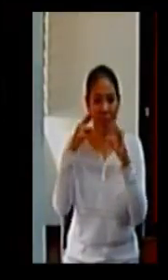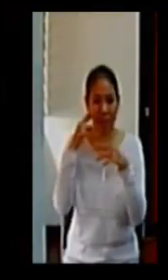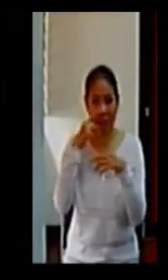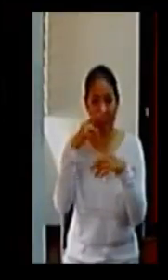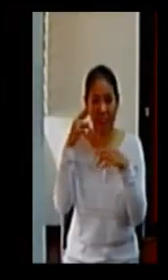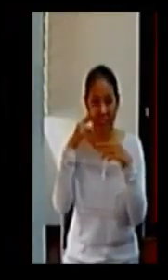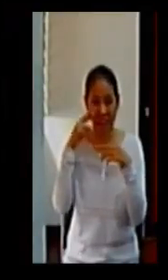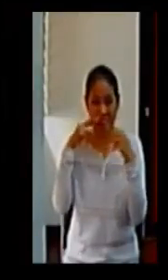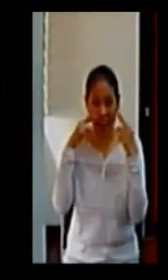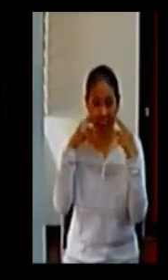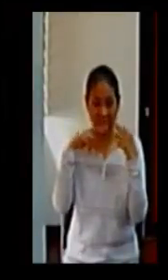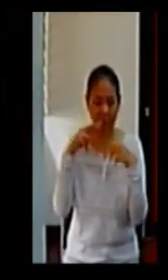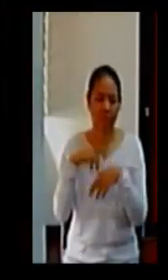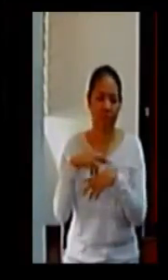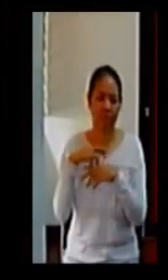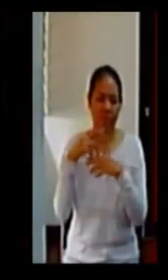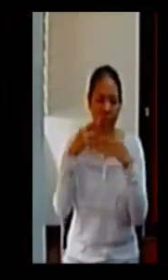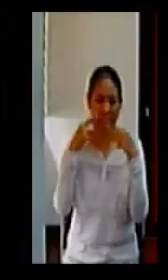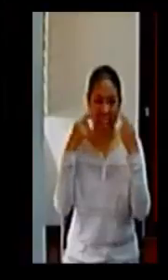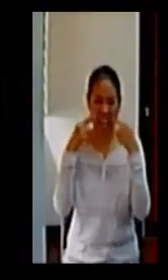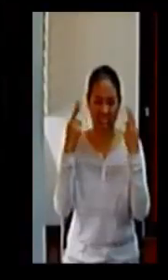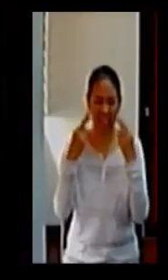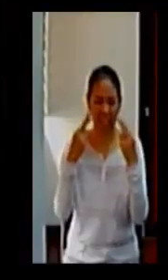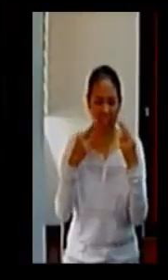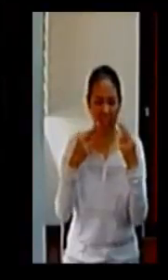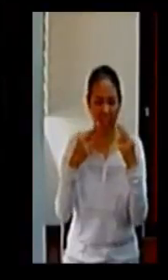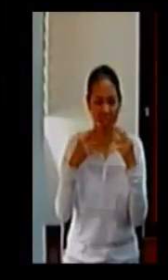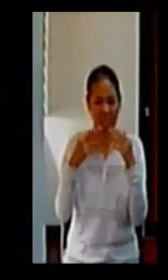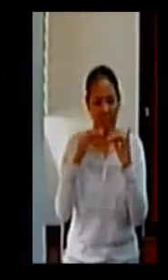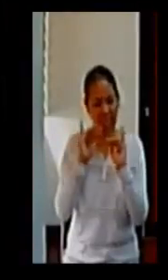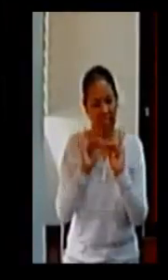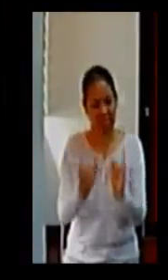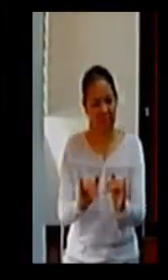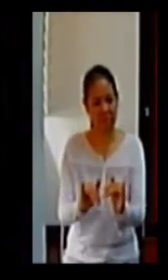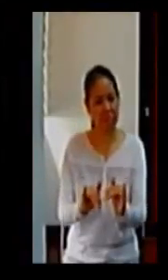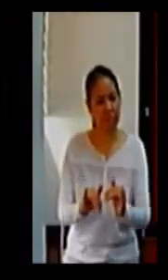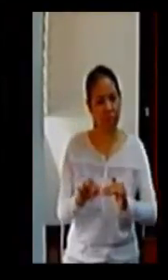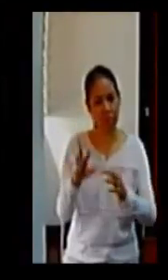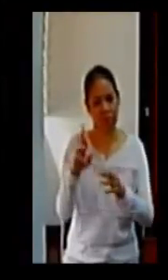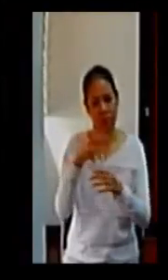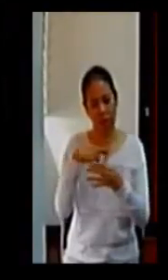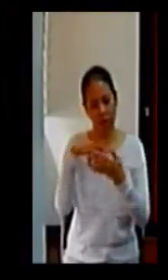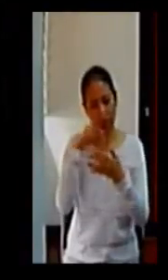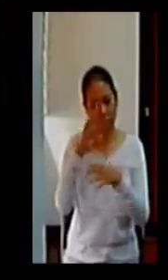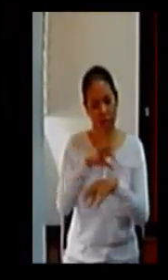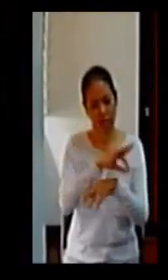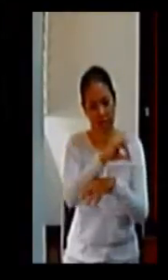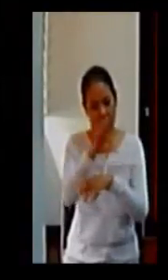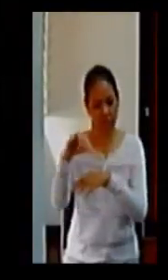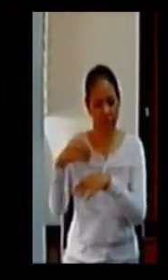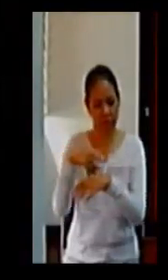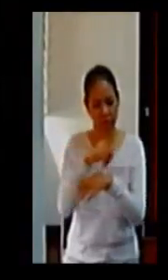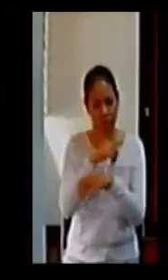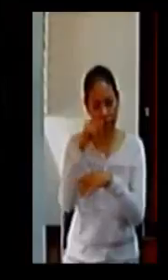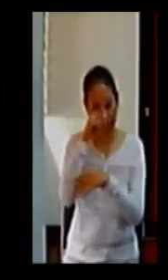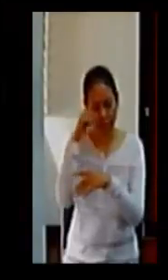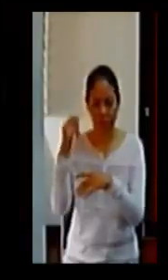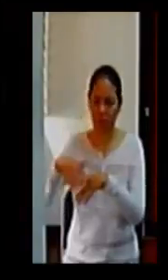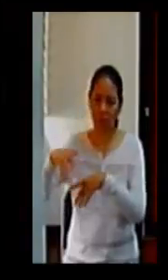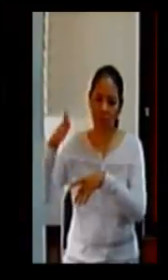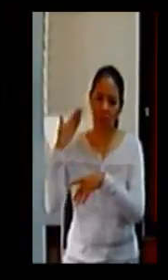nami-maintain yung rice fields namin dahil sa mga baki na ito. Kasi noon talaga sinusunod yung